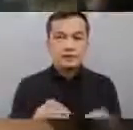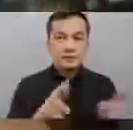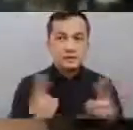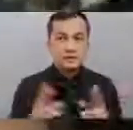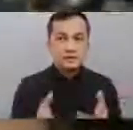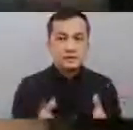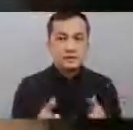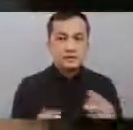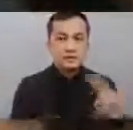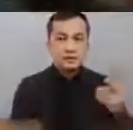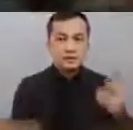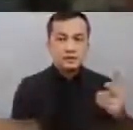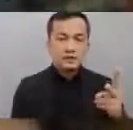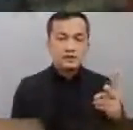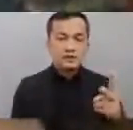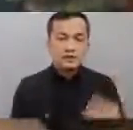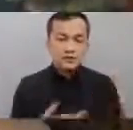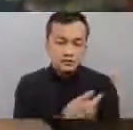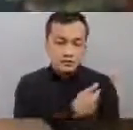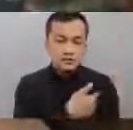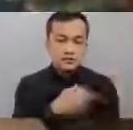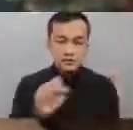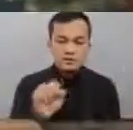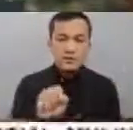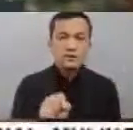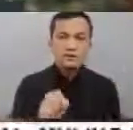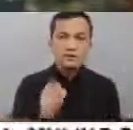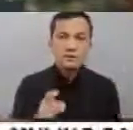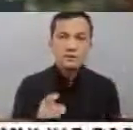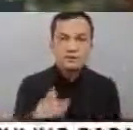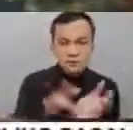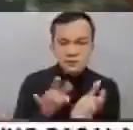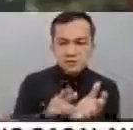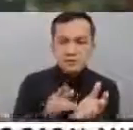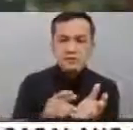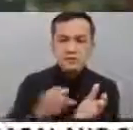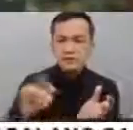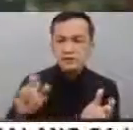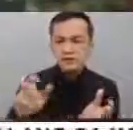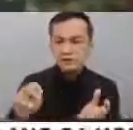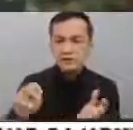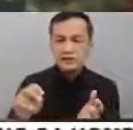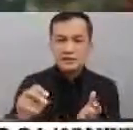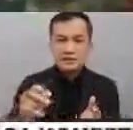po. Kailangan po natin sumunod din, sabi po nila, para po sa ano po ngayon.